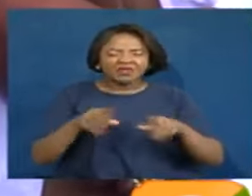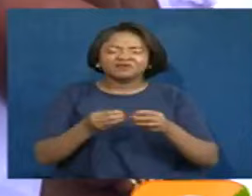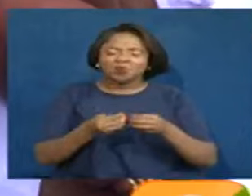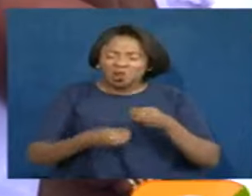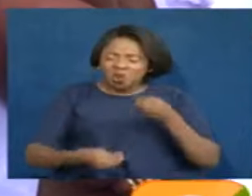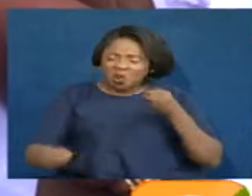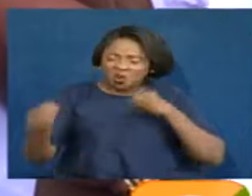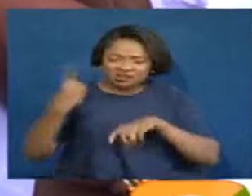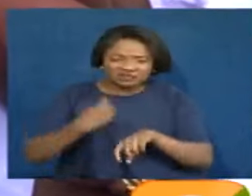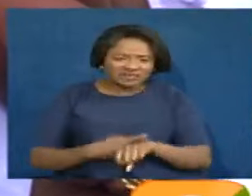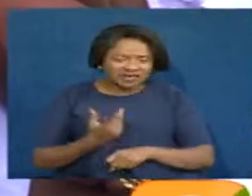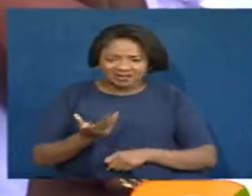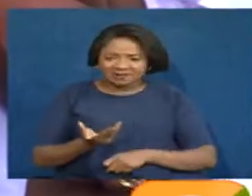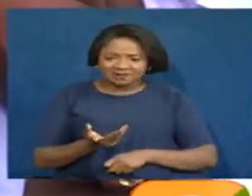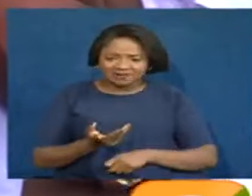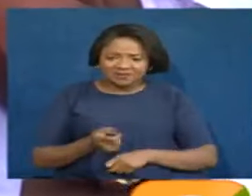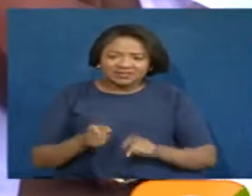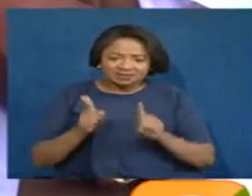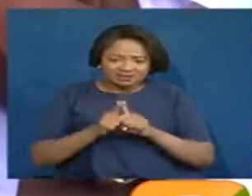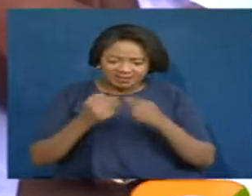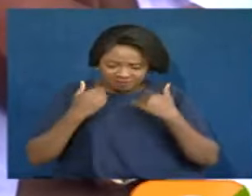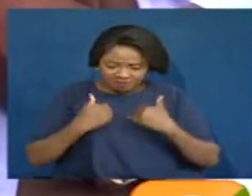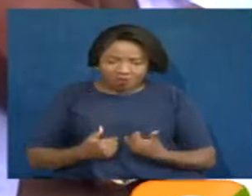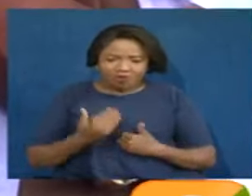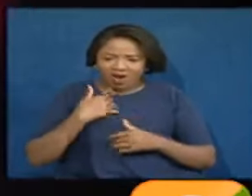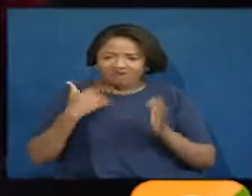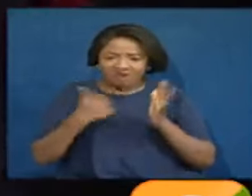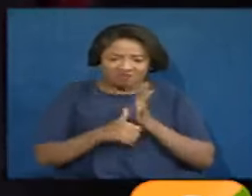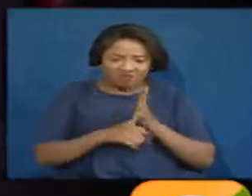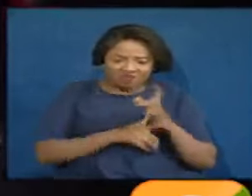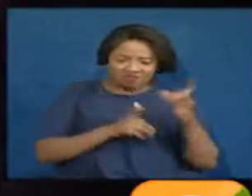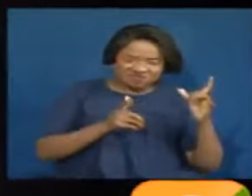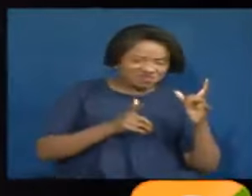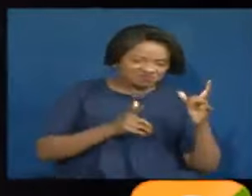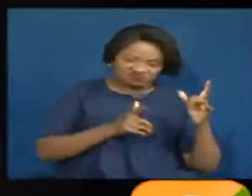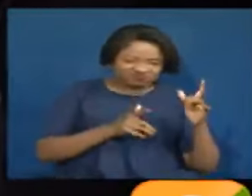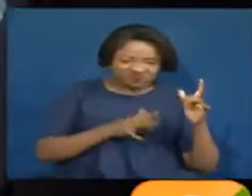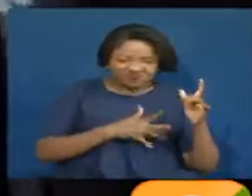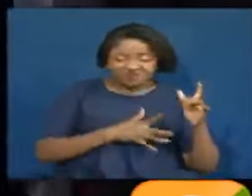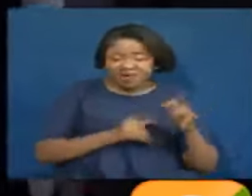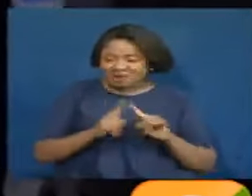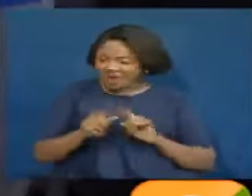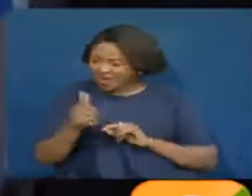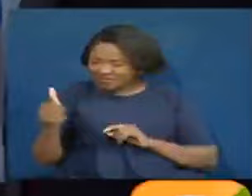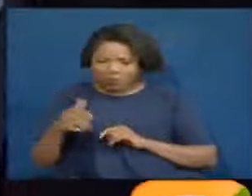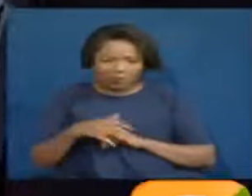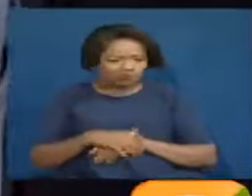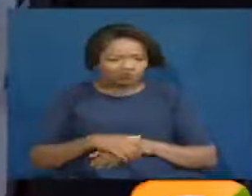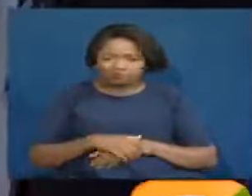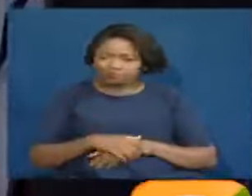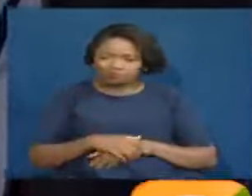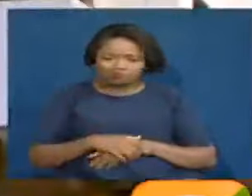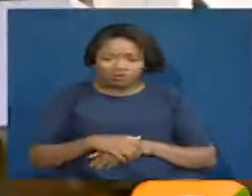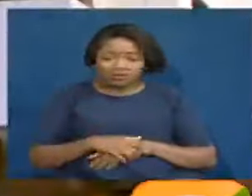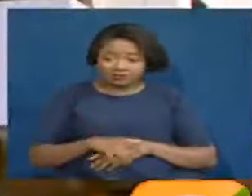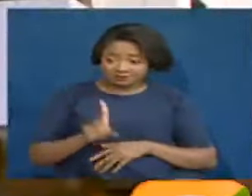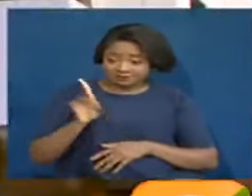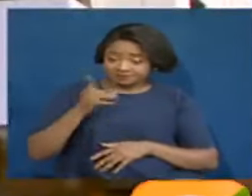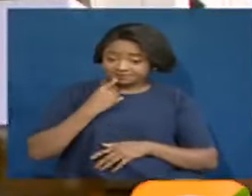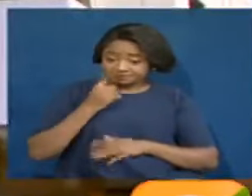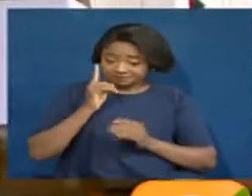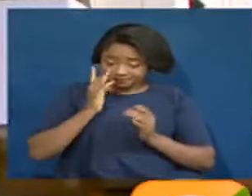muda mrefu. Mimi sikuwa na shida kubwa sana. Waziri wa afya akikiri kwamba bado kunazo